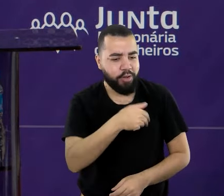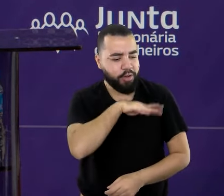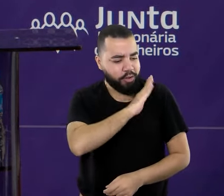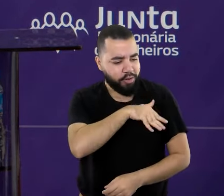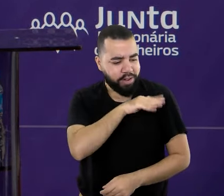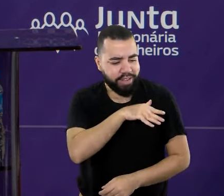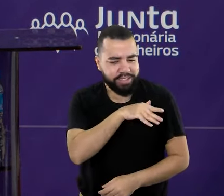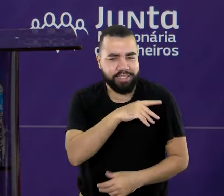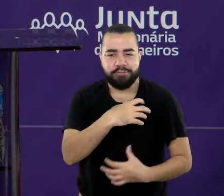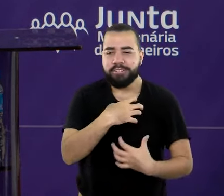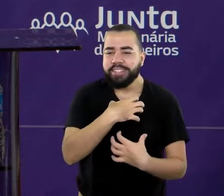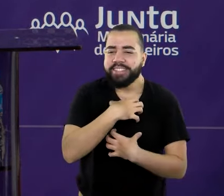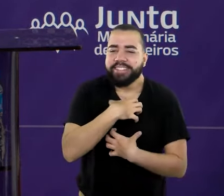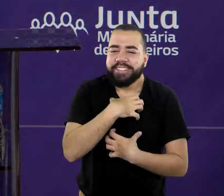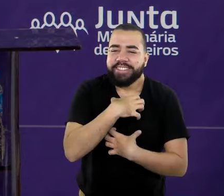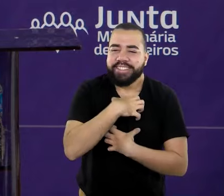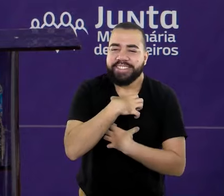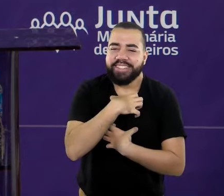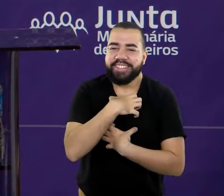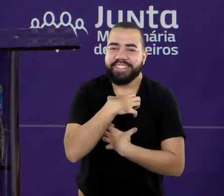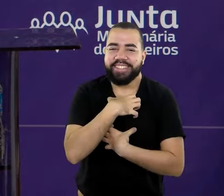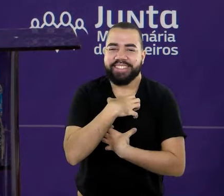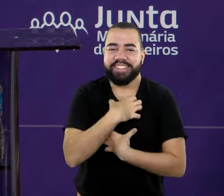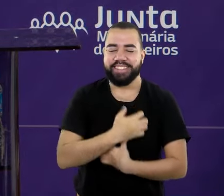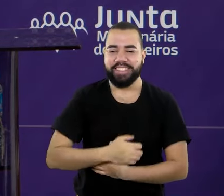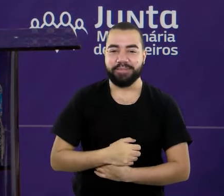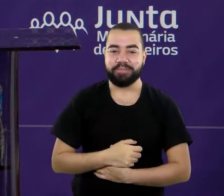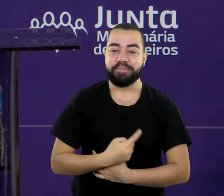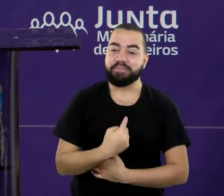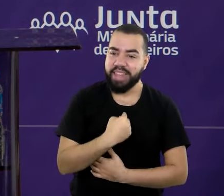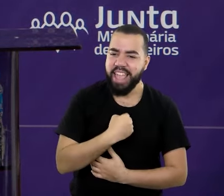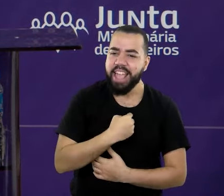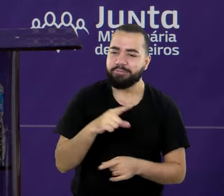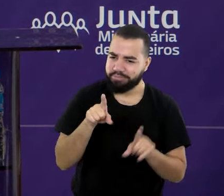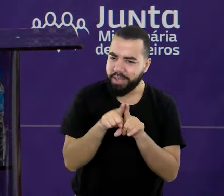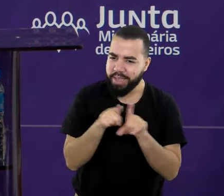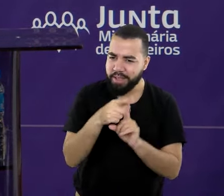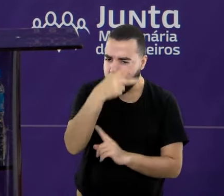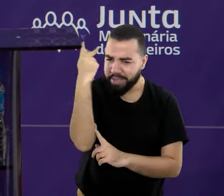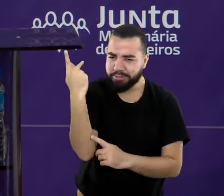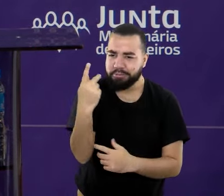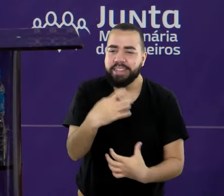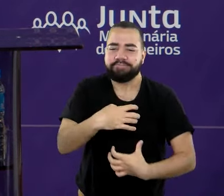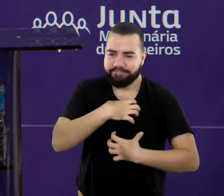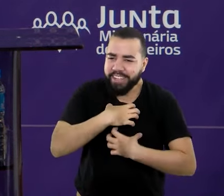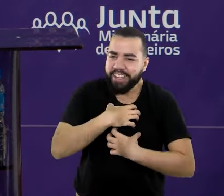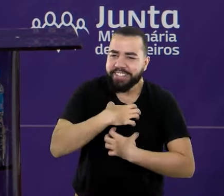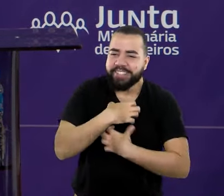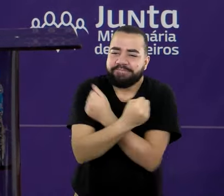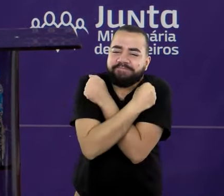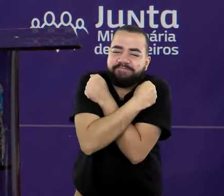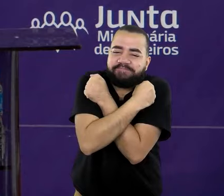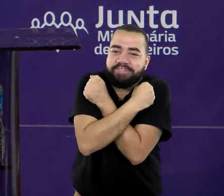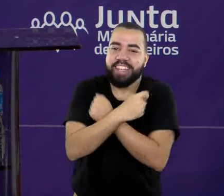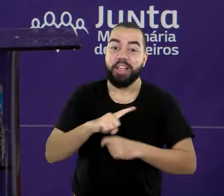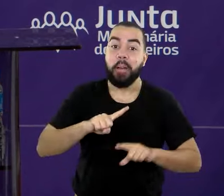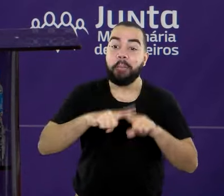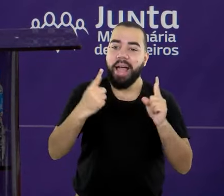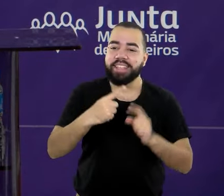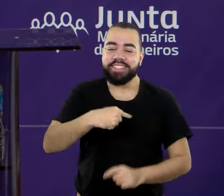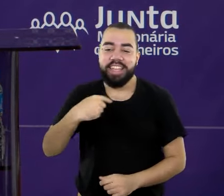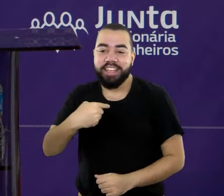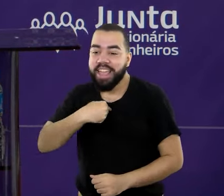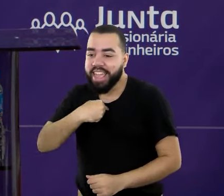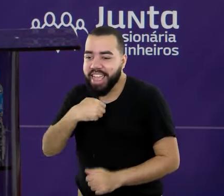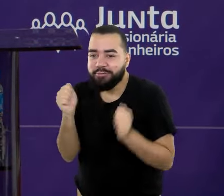사람인데 뜨거운 목사님 만나니까 더 뜨거워졌습니다. Eu também sou uma pessoa quente, mas imagina eu com o pastor, nós somos uma